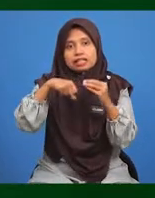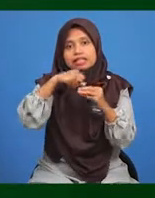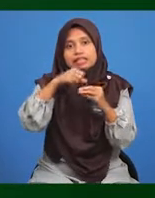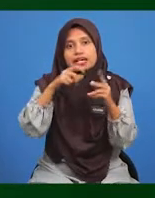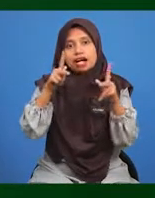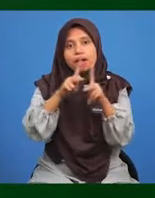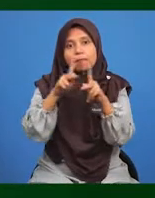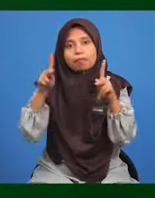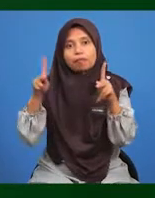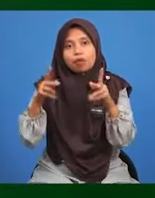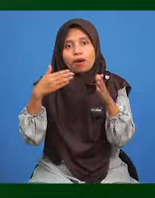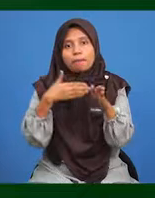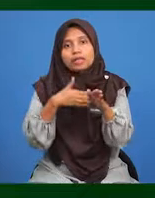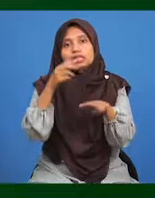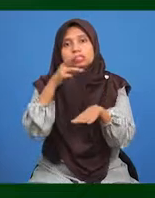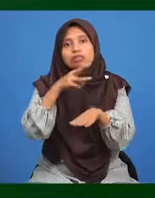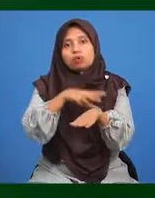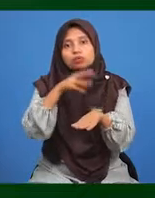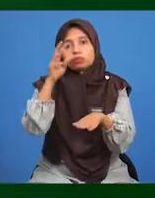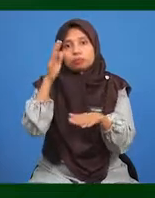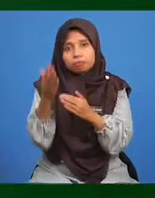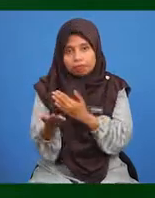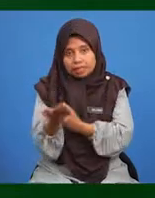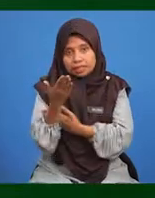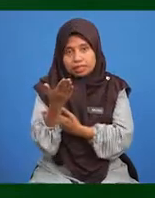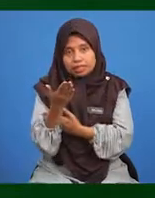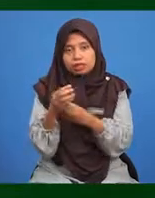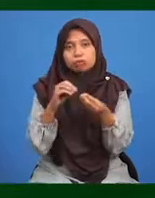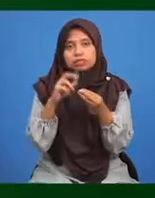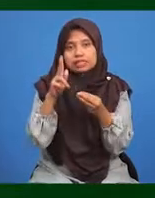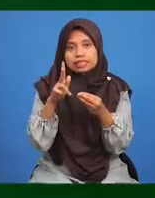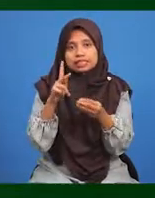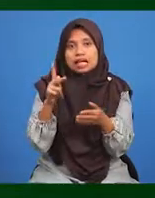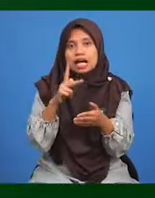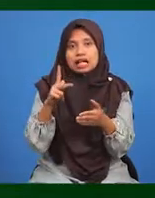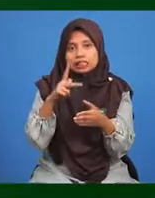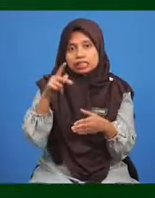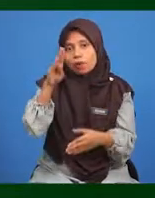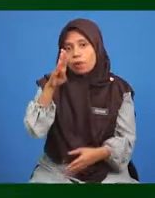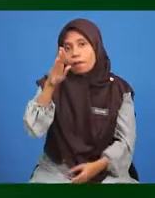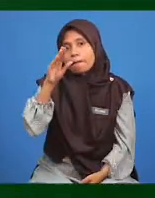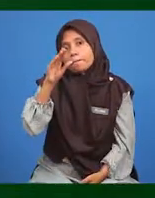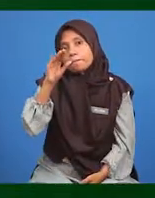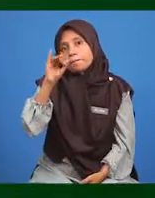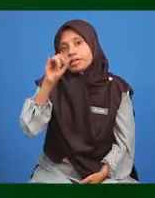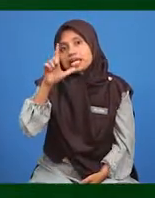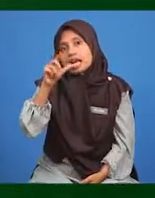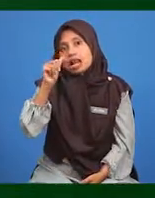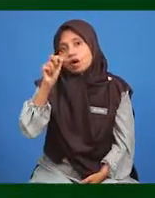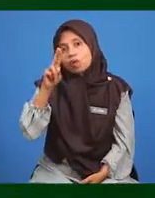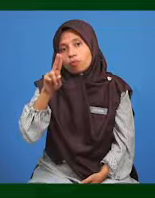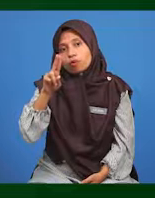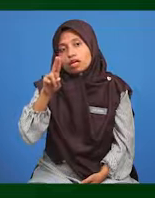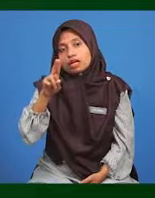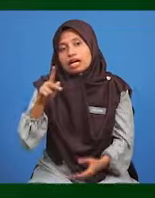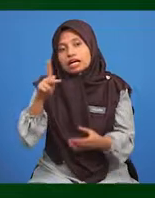Perkataan yang ketiga ialah kacau bilau. Contoh ayatnya ialah